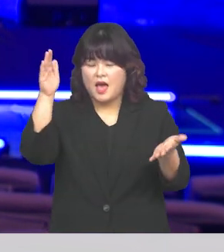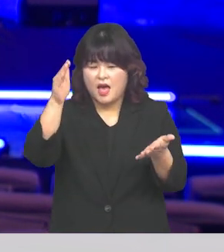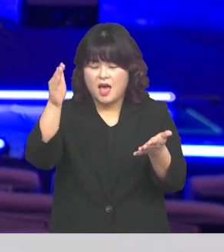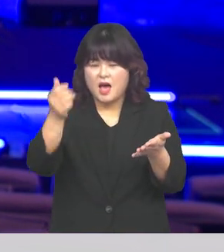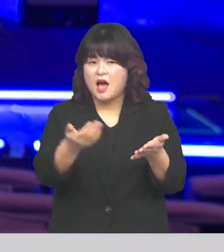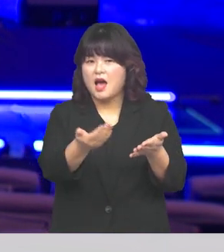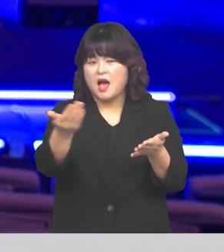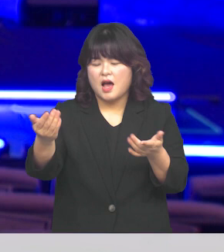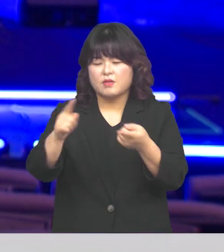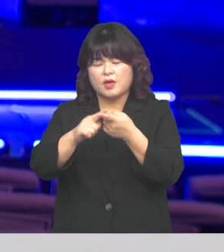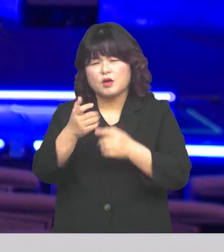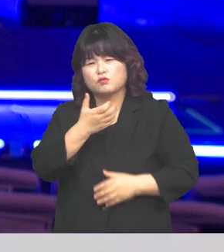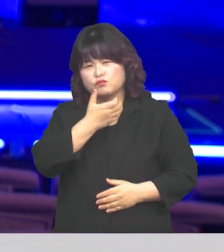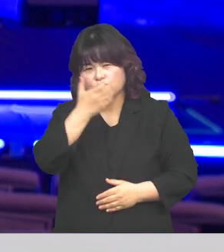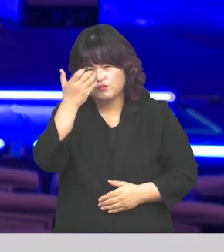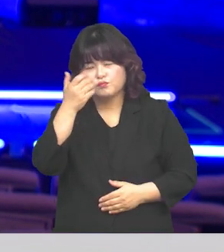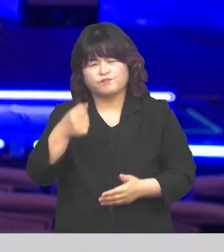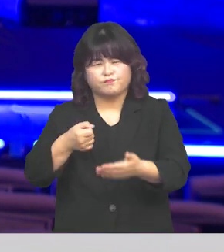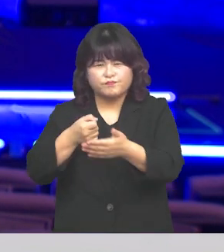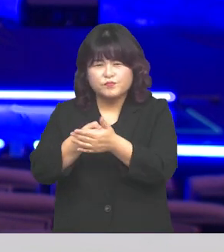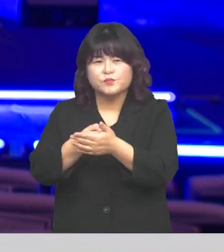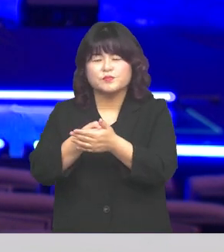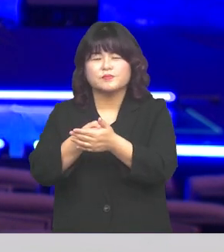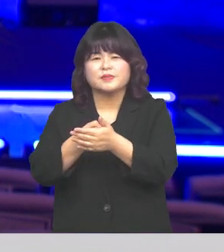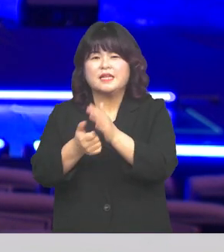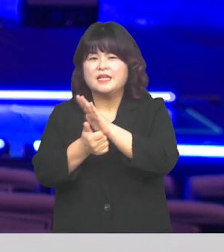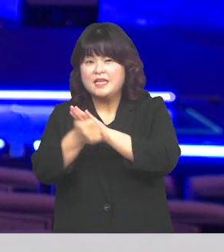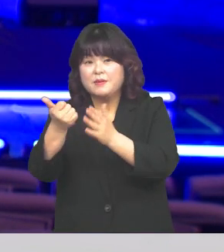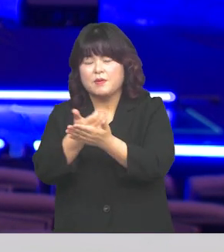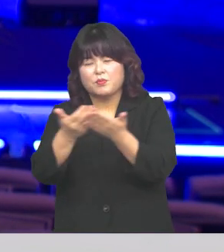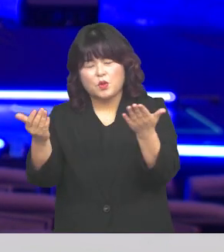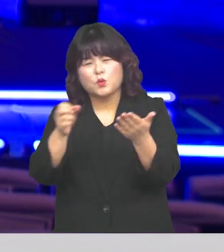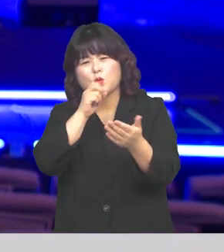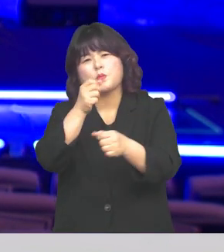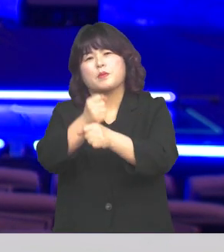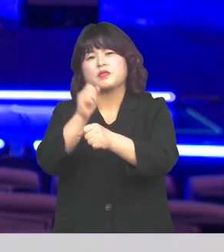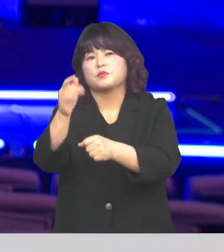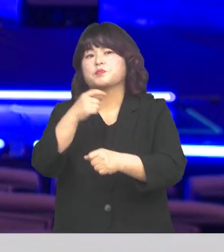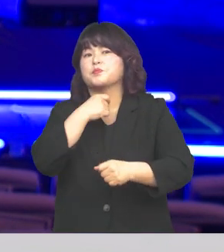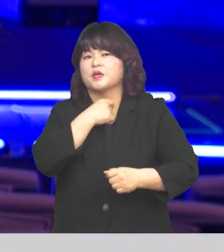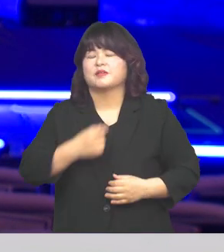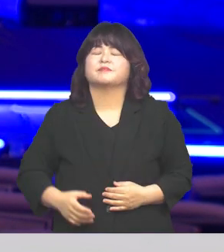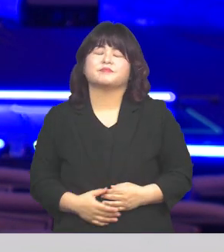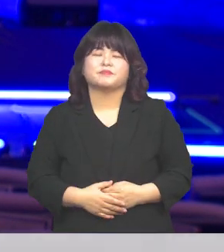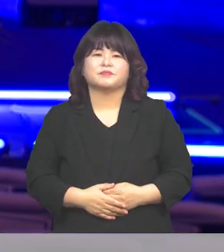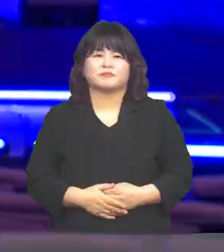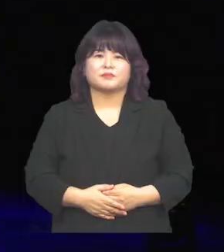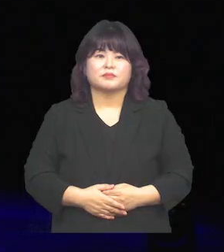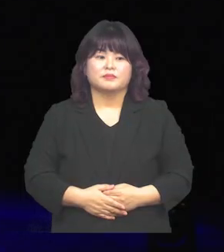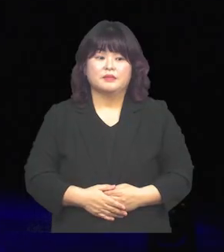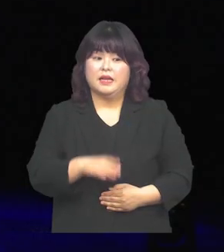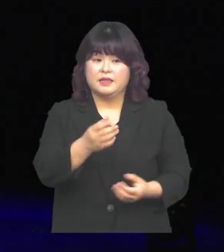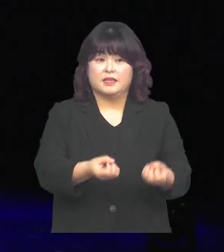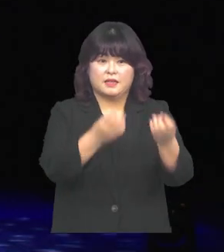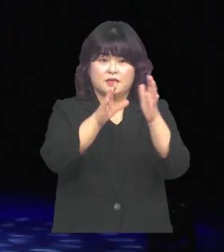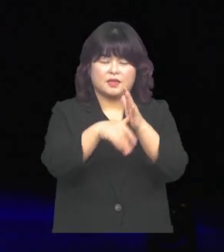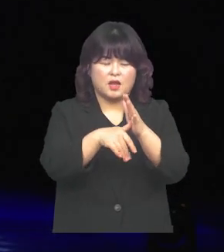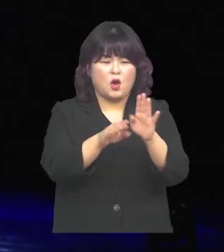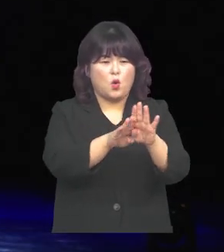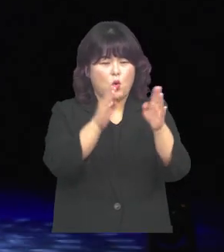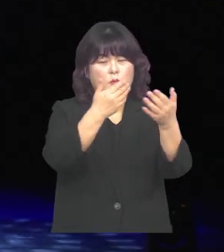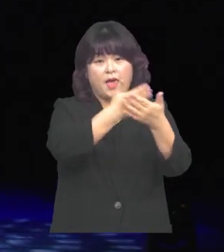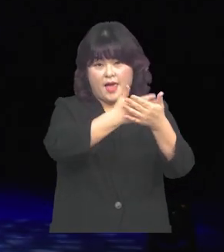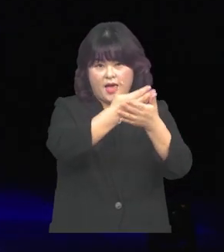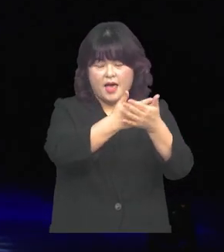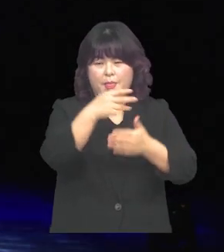대학생들에게 꿈과 용기와 희망을 드리는 그런 용인을 만들고 싶습니다. 이날 행사는